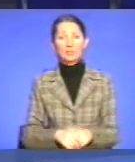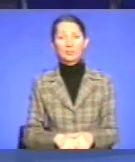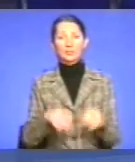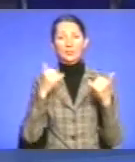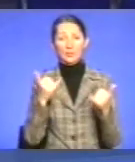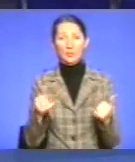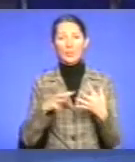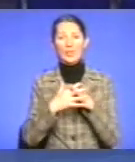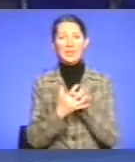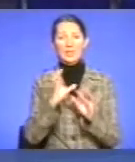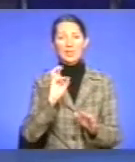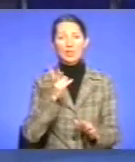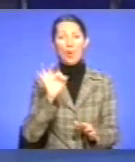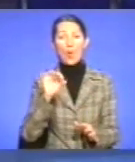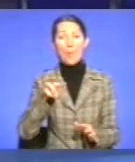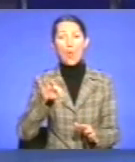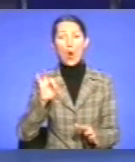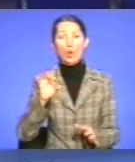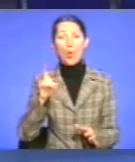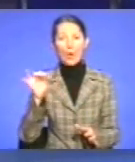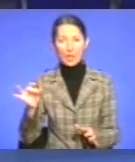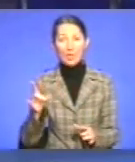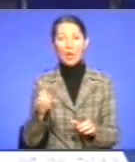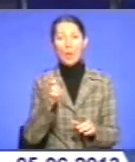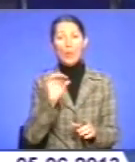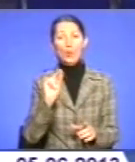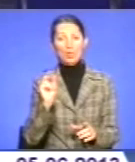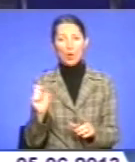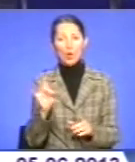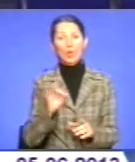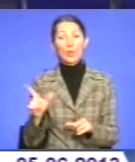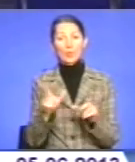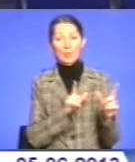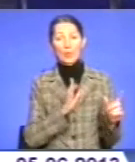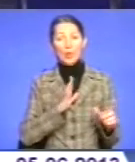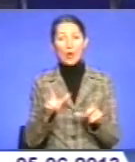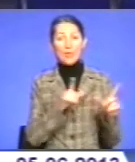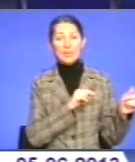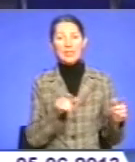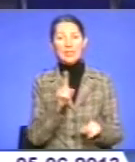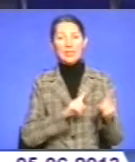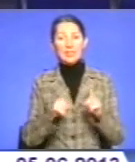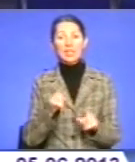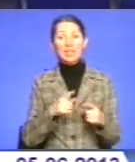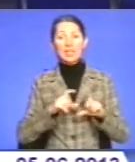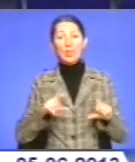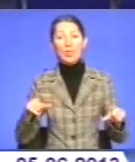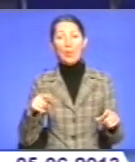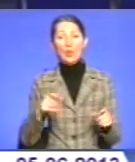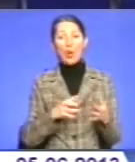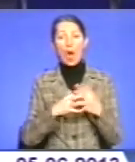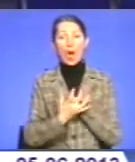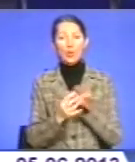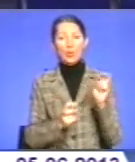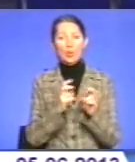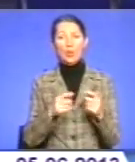Сьогодні у селі Скоморохи Бучацького району відбулося виїзне засідання колегії Департаменту агропромислового розвитку